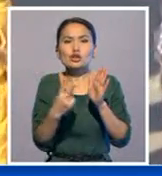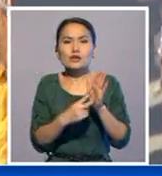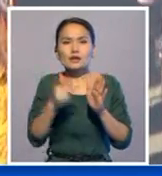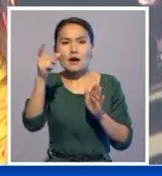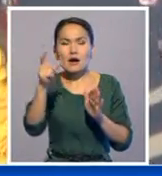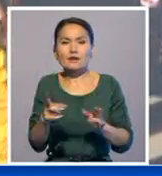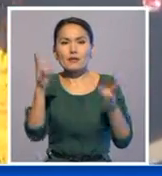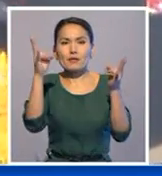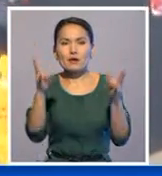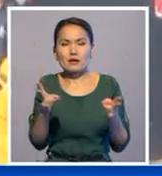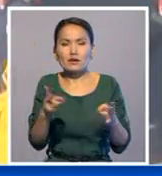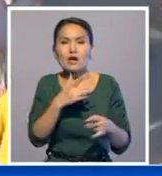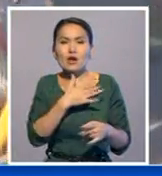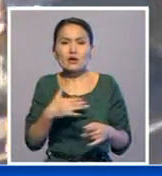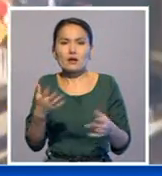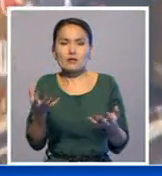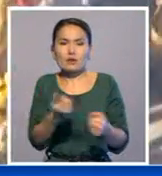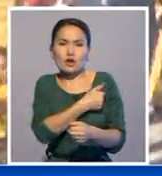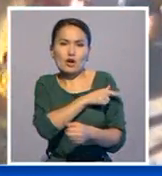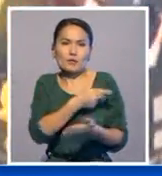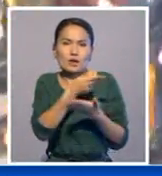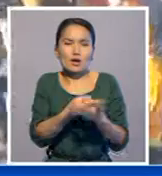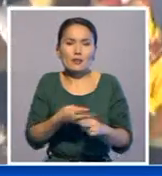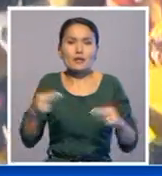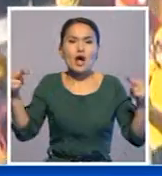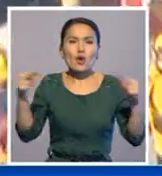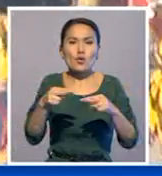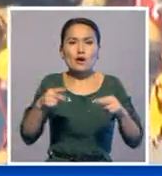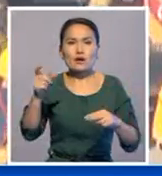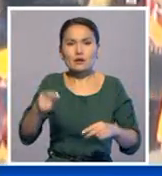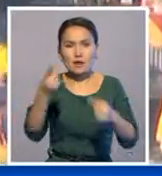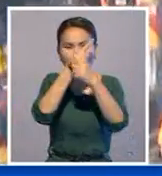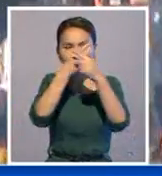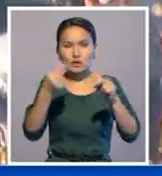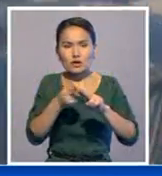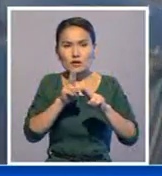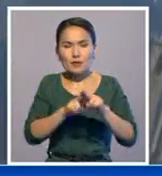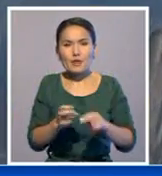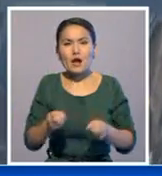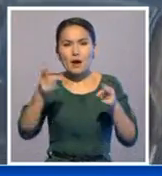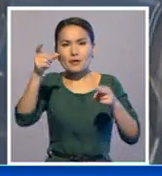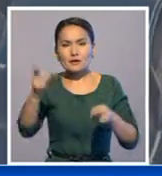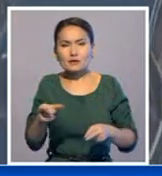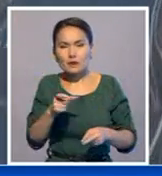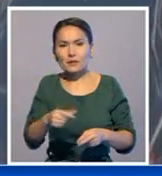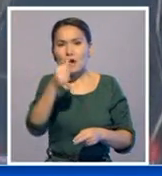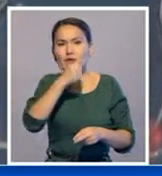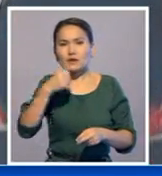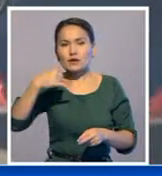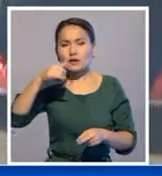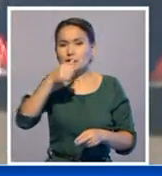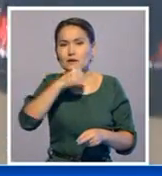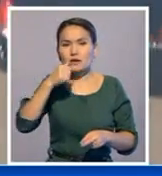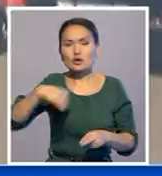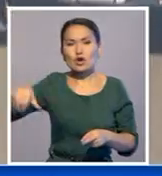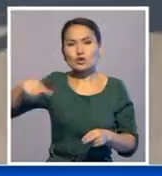шеккендердің екеуі ауыр халде жатыр. Куәгерлердің айтуынша, қылмыскер көлік қауіпсіздігі бойынша федералды агенттіктің қызметкерлерінен кек алмақ болып, соларды нысанаға